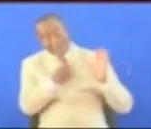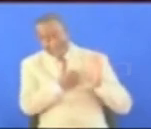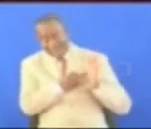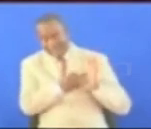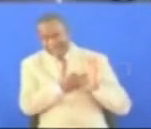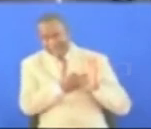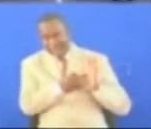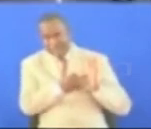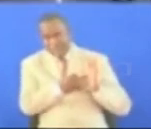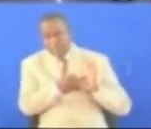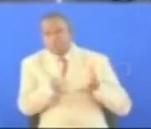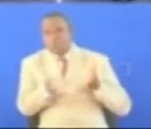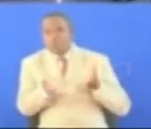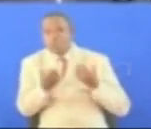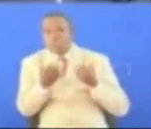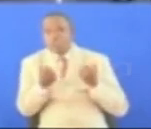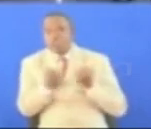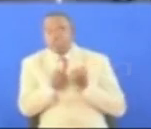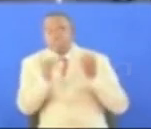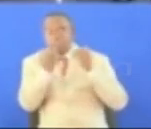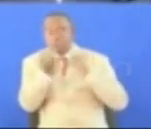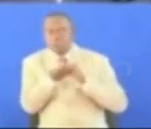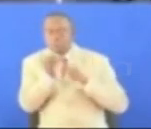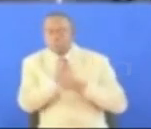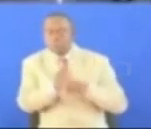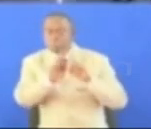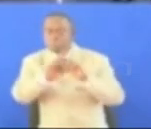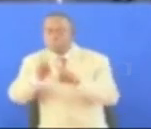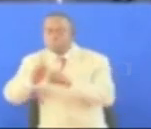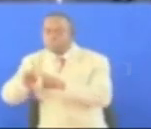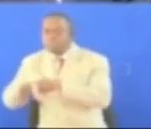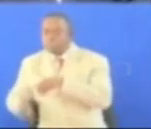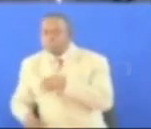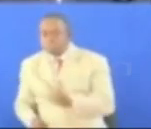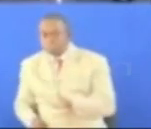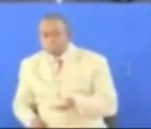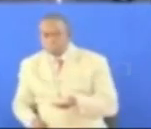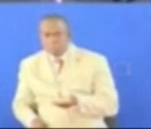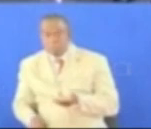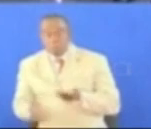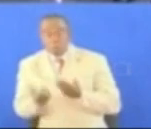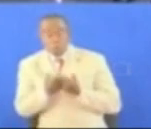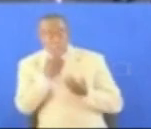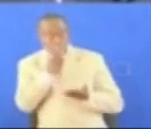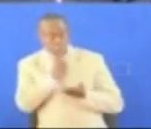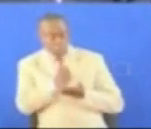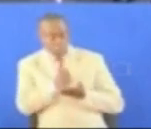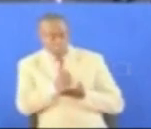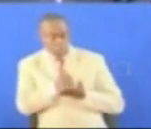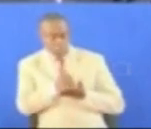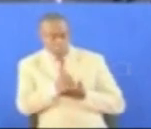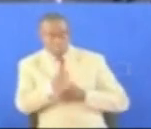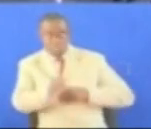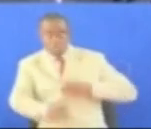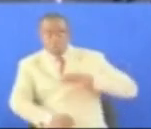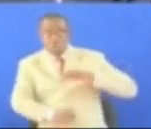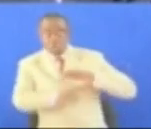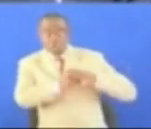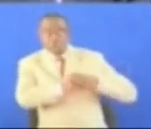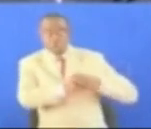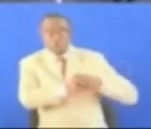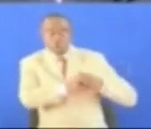kwa ajili ya kutengeneza miundombinu mbalimbali ya kuhakikisha kwamba ustawi wa binadamu katika nchi yetu unaendelea